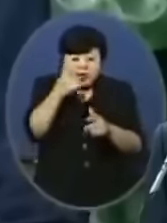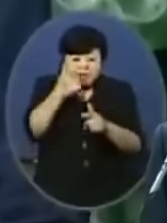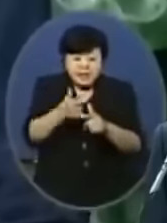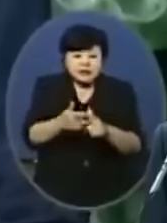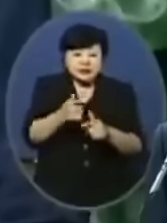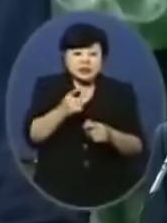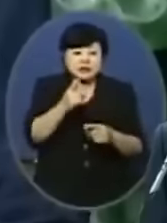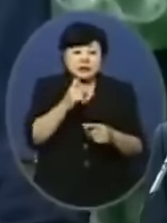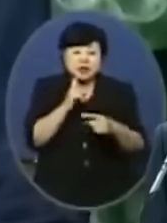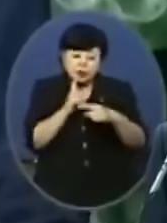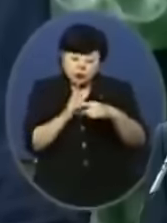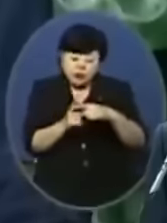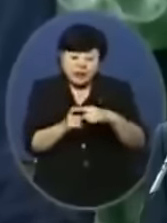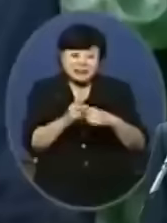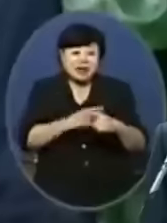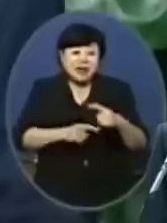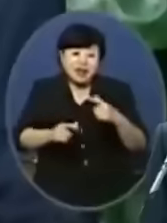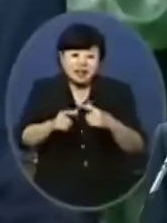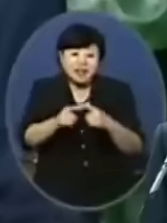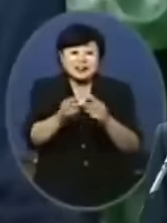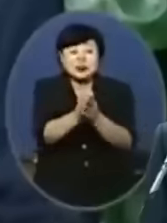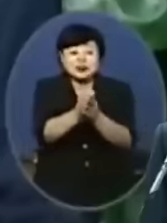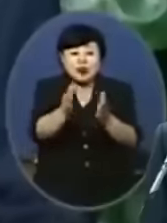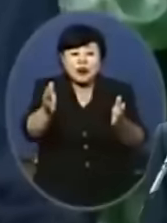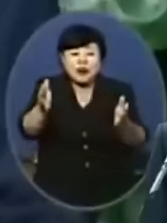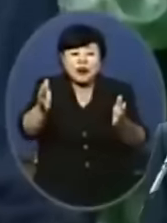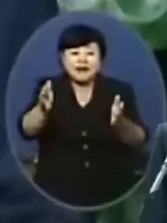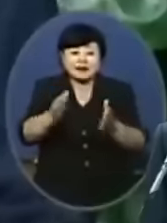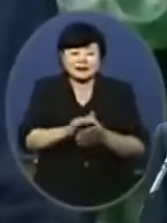예수님이 플러스에서 산 그때로부터 시작해서